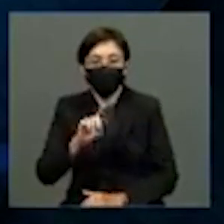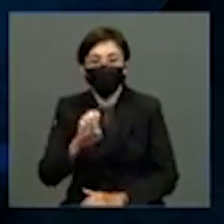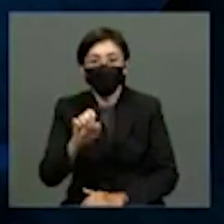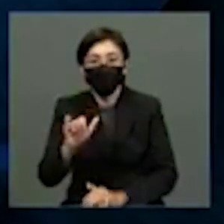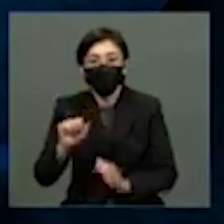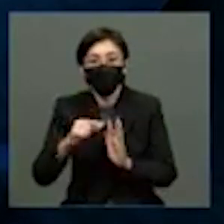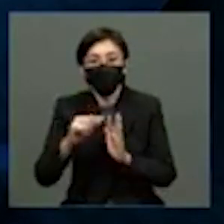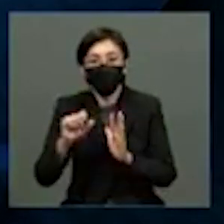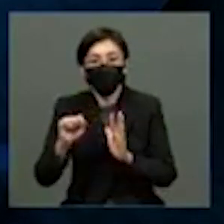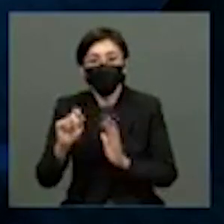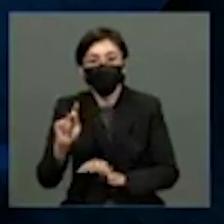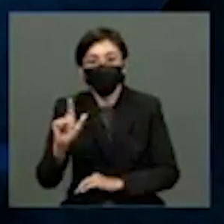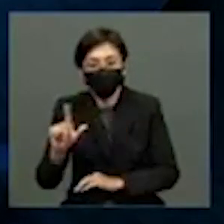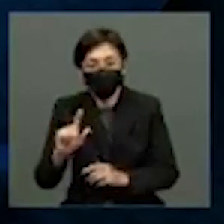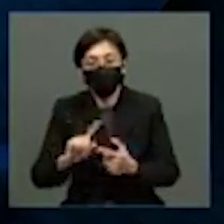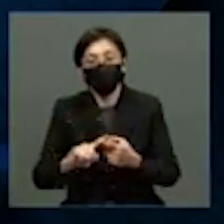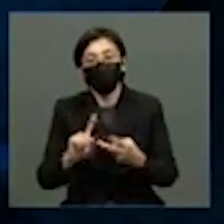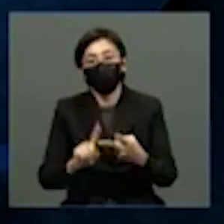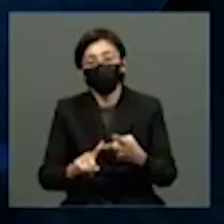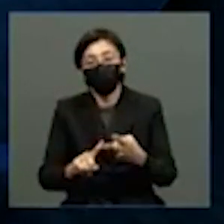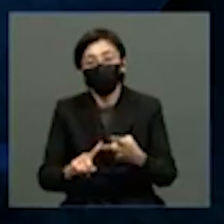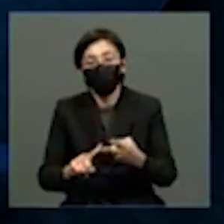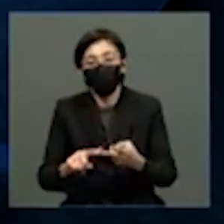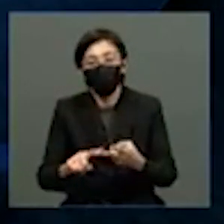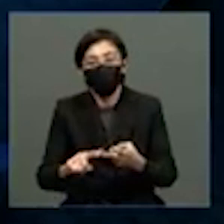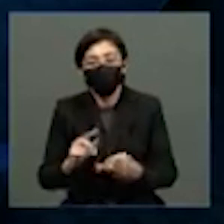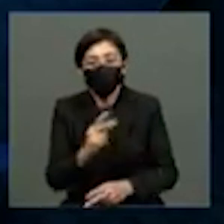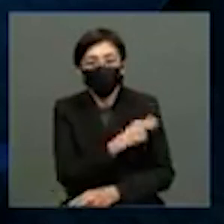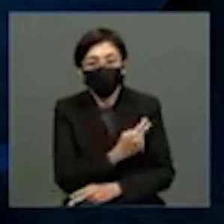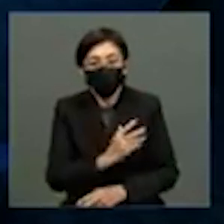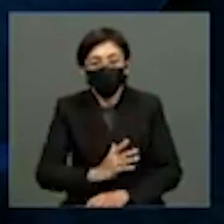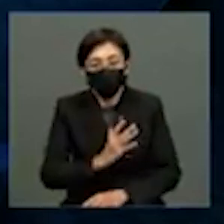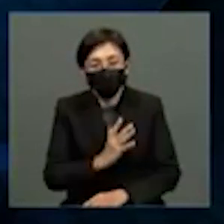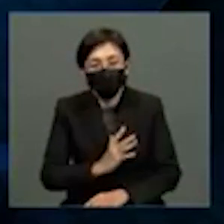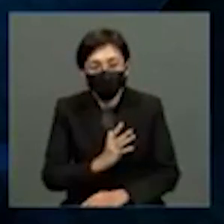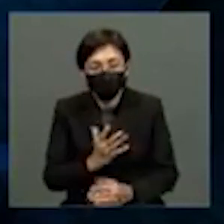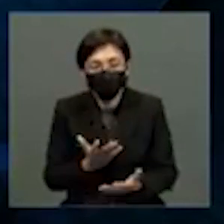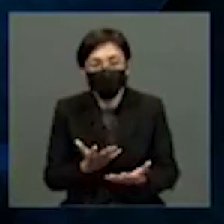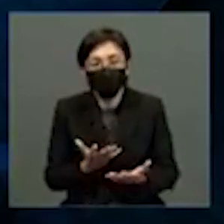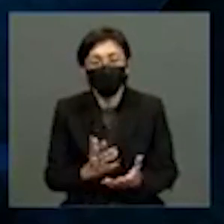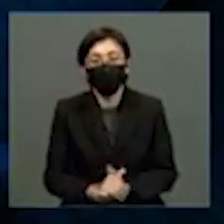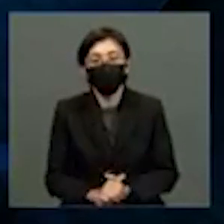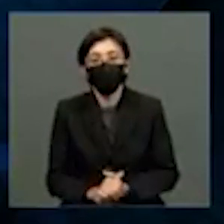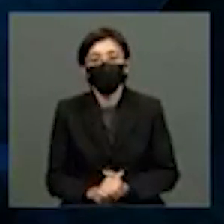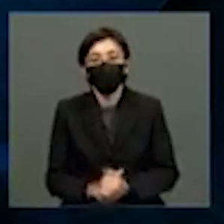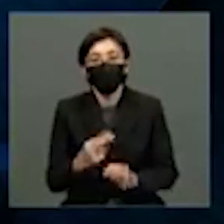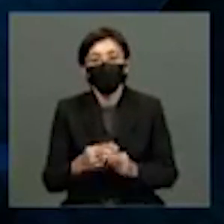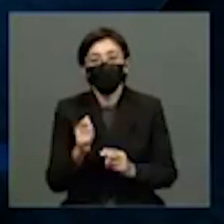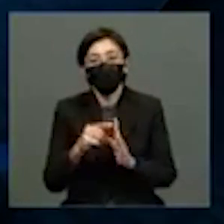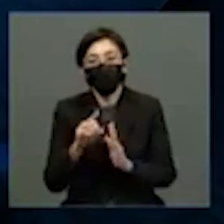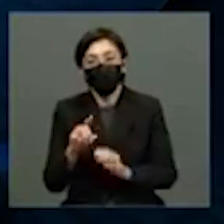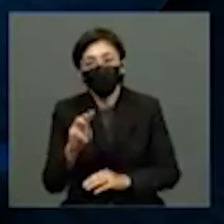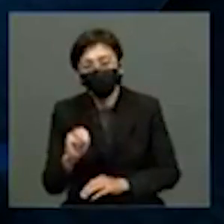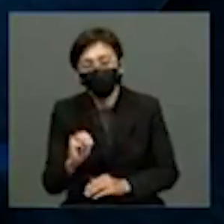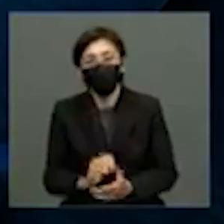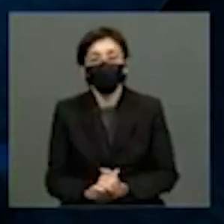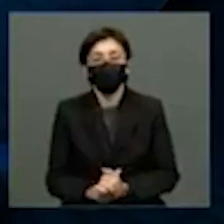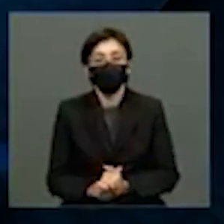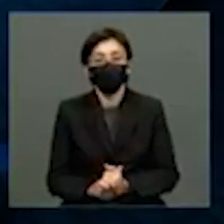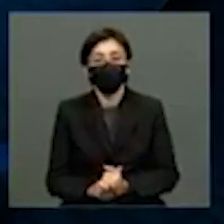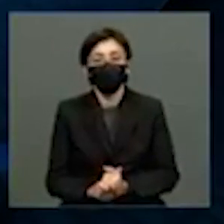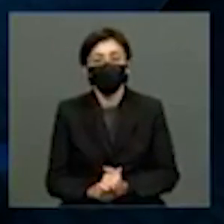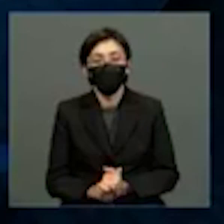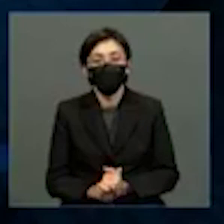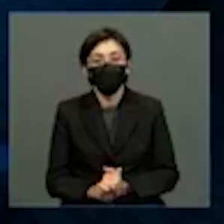ยาธรอาจารย์ศาสตราจารย์คลินิกเกียรติคุณอาจารย์อุดมขชินทร นะครับแล้วก็มีถึ